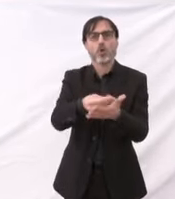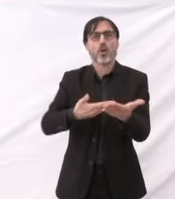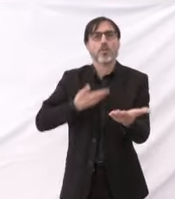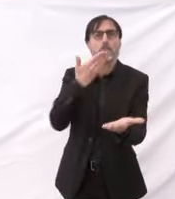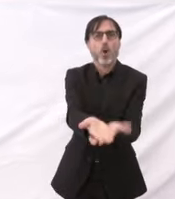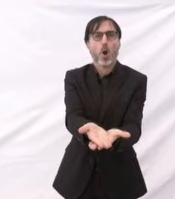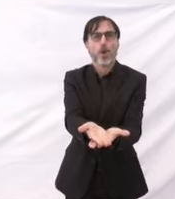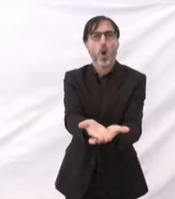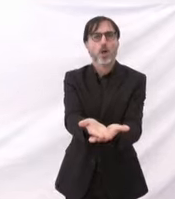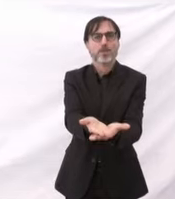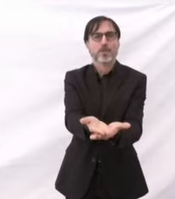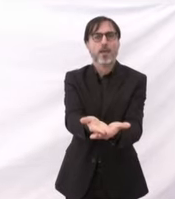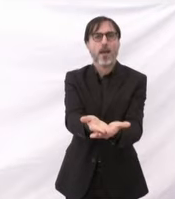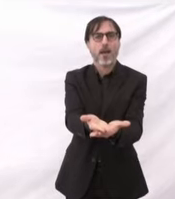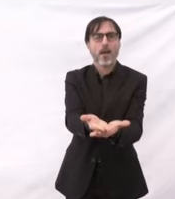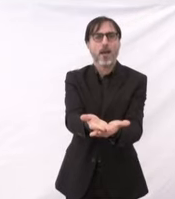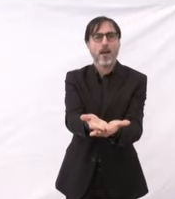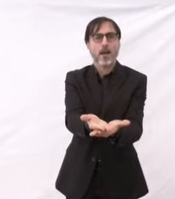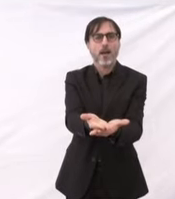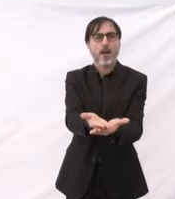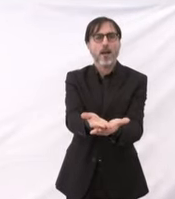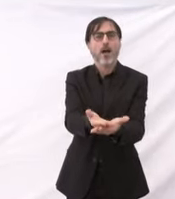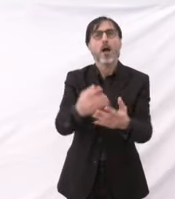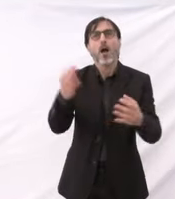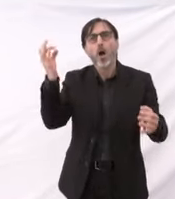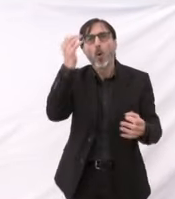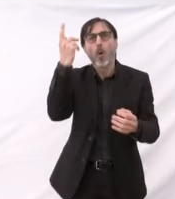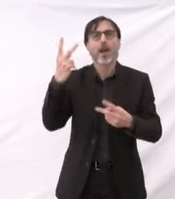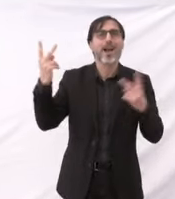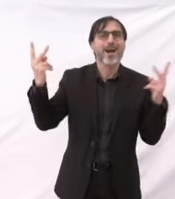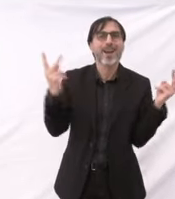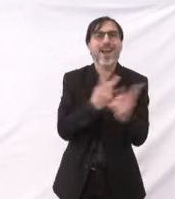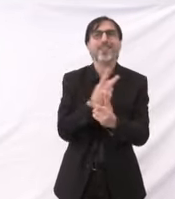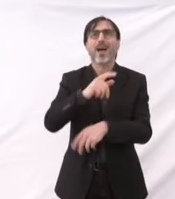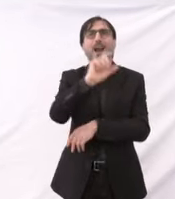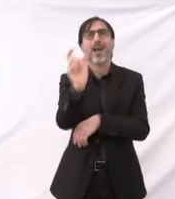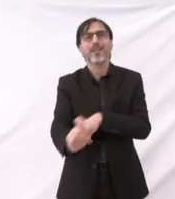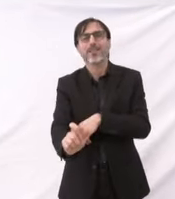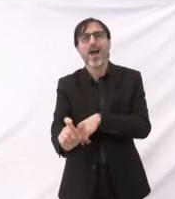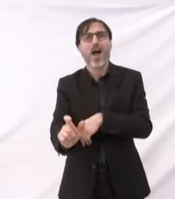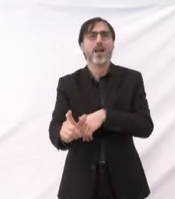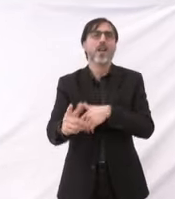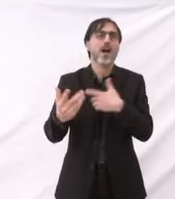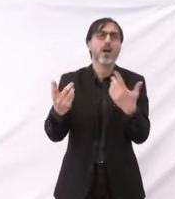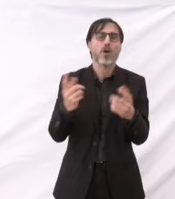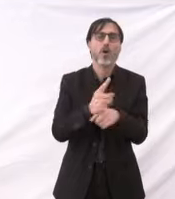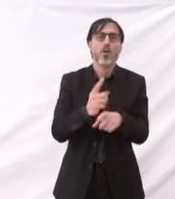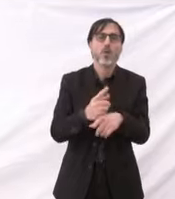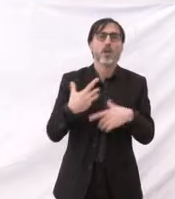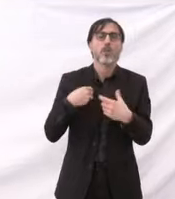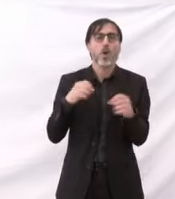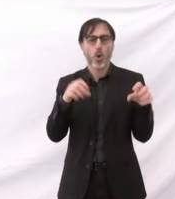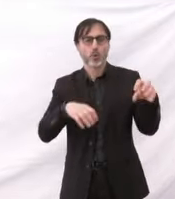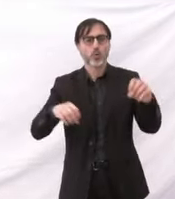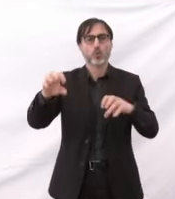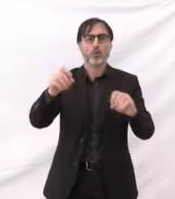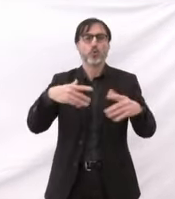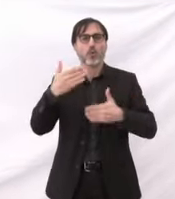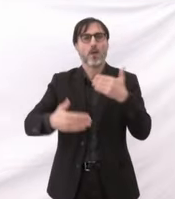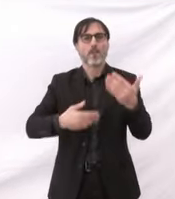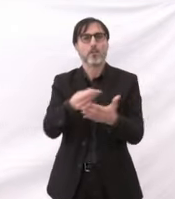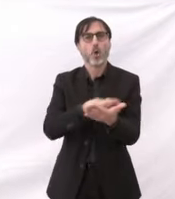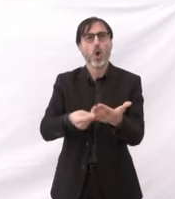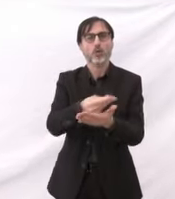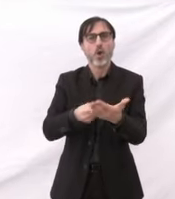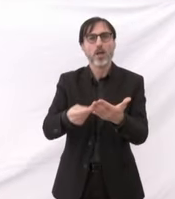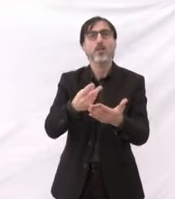proposta. Non c'è solo qualche realtà in Italia che ha acceso le luci,